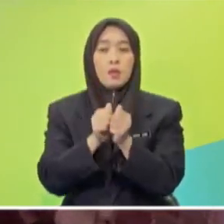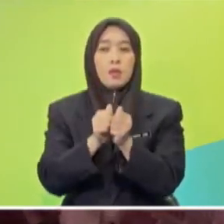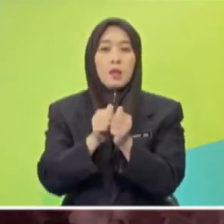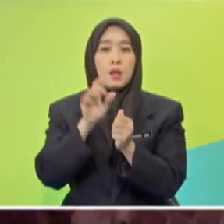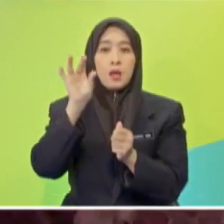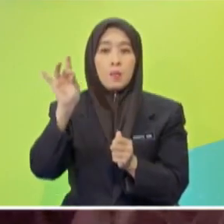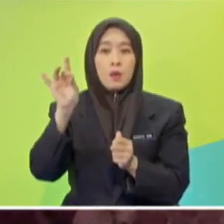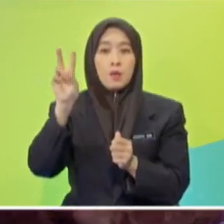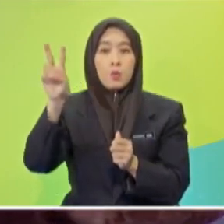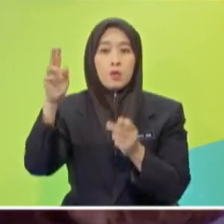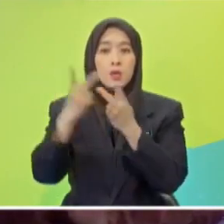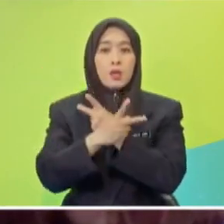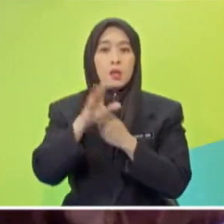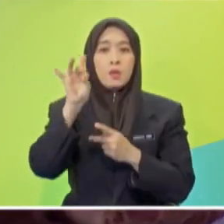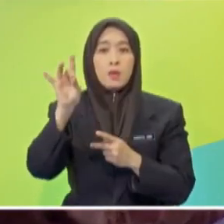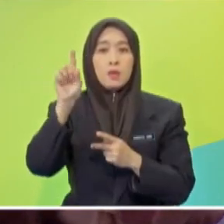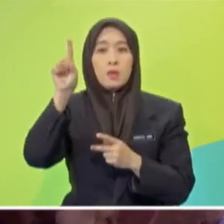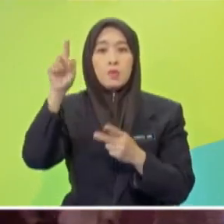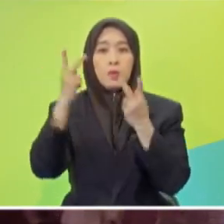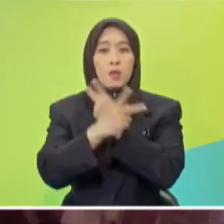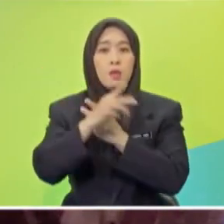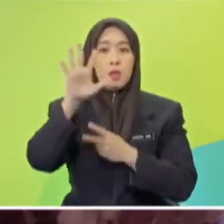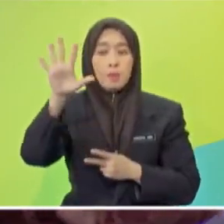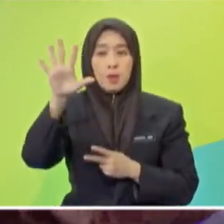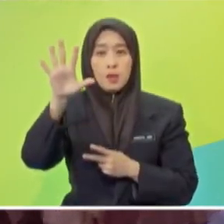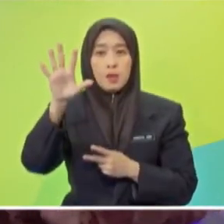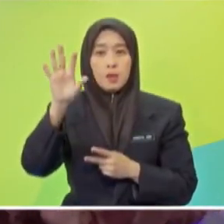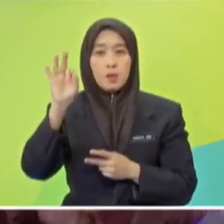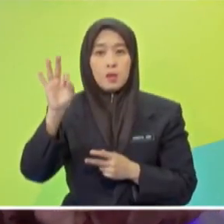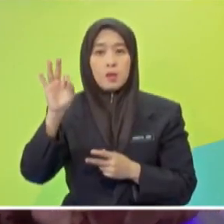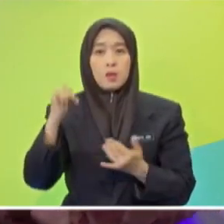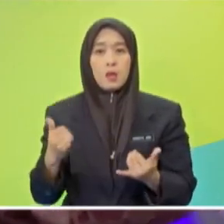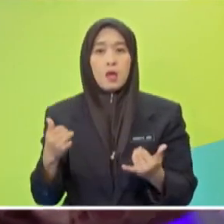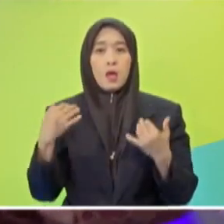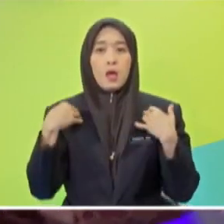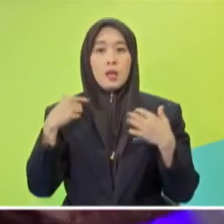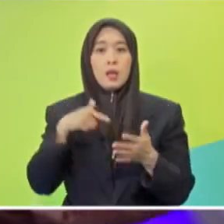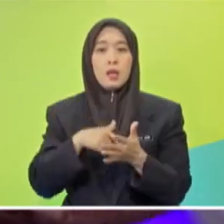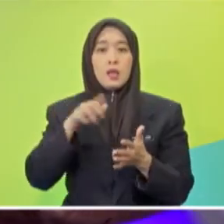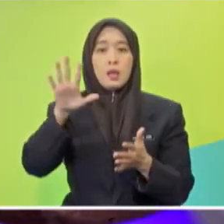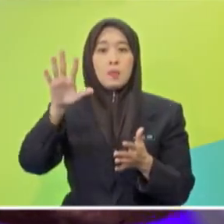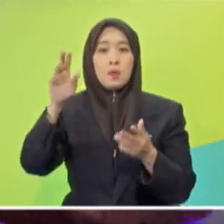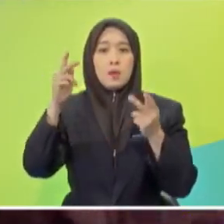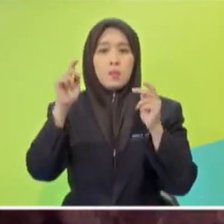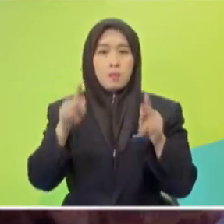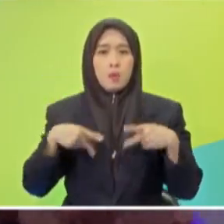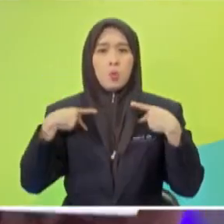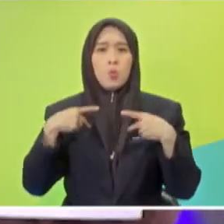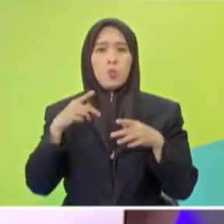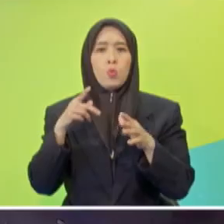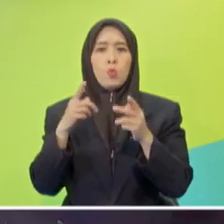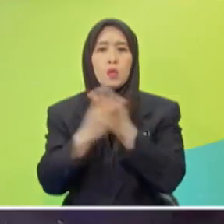dan juga 1 di darat dengan 8 Oke jadi sekarang kita ada lagi 5 perlu di darat dengan empat kalau